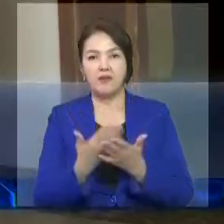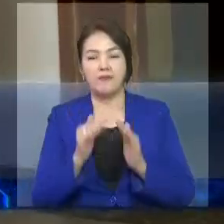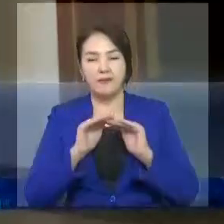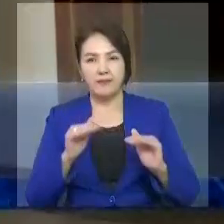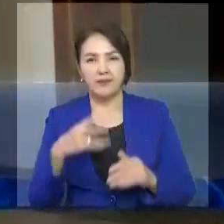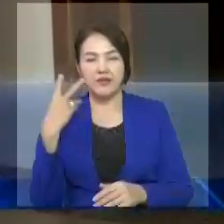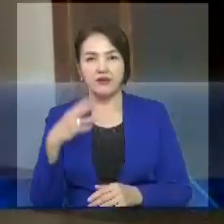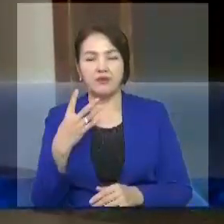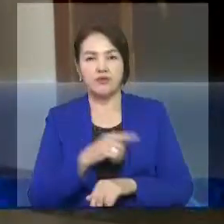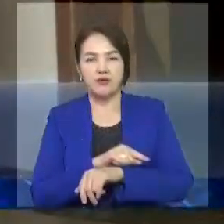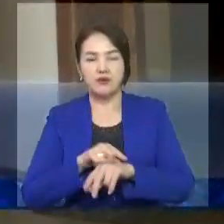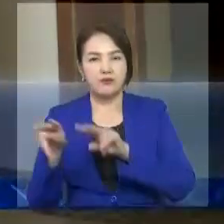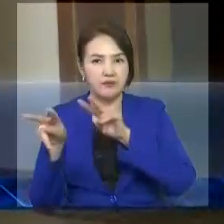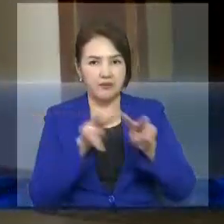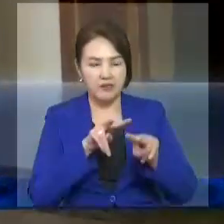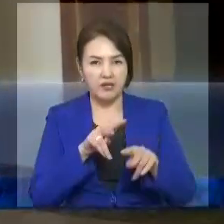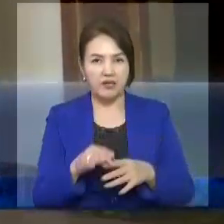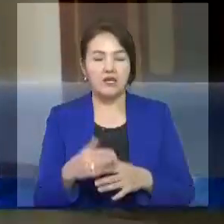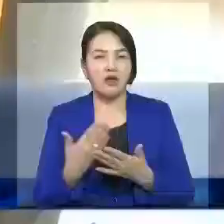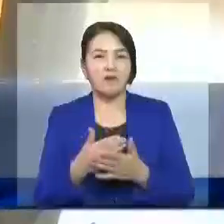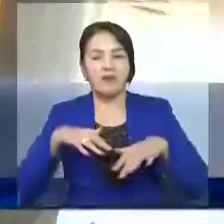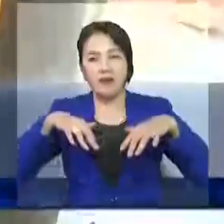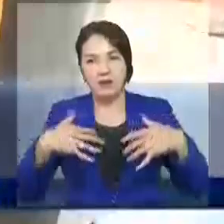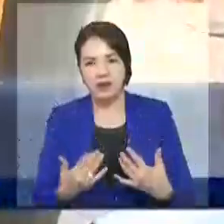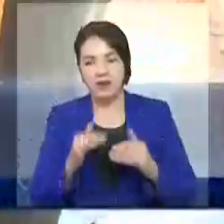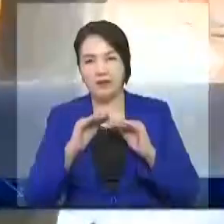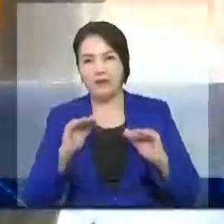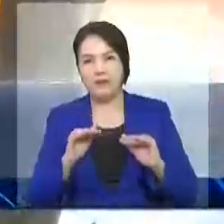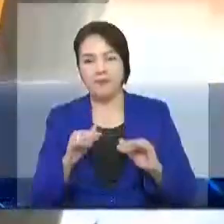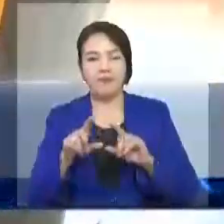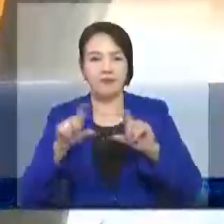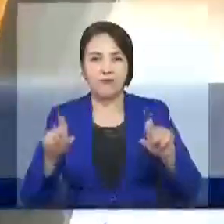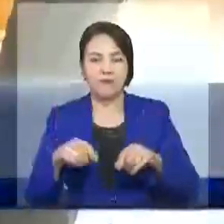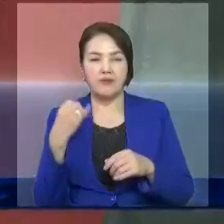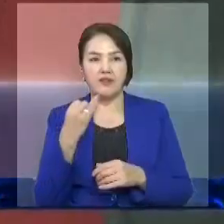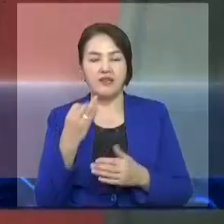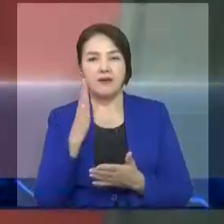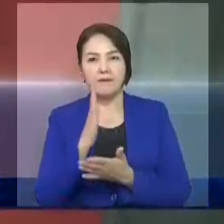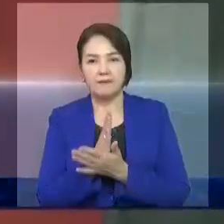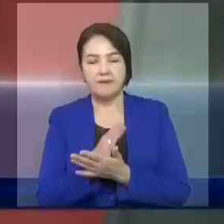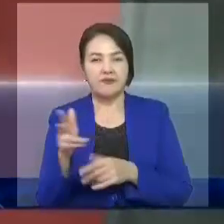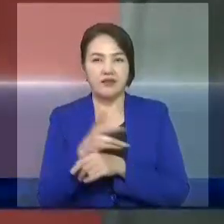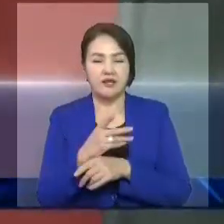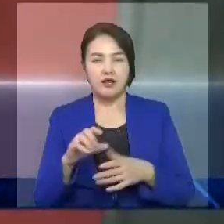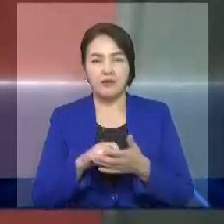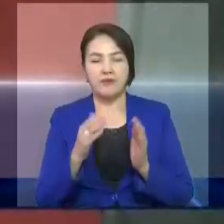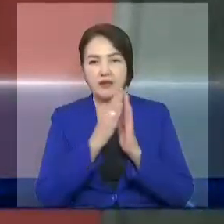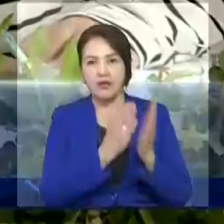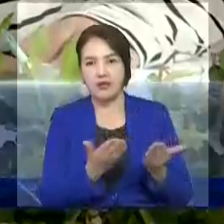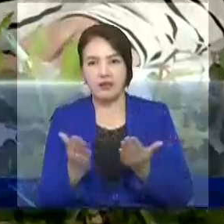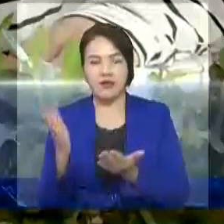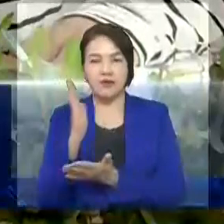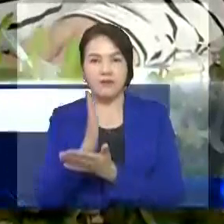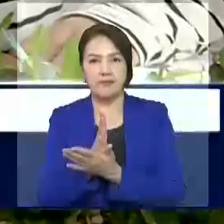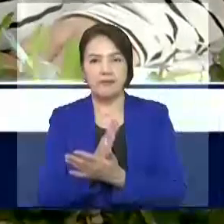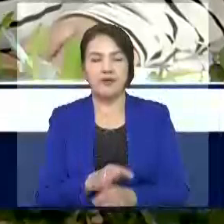балалар 24 сағат бақылауда. Сырттағы сейілден шаршаған оқушыларға ғимарат ішінде де қызық аз емес. Кино залы және кітапхана бар.